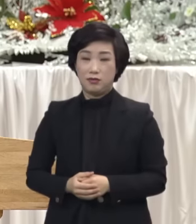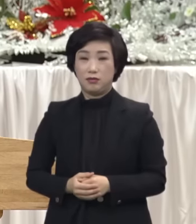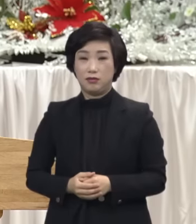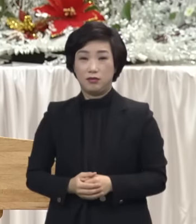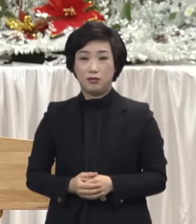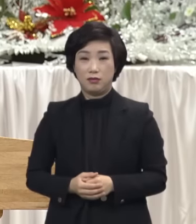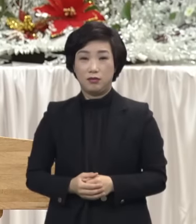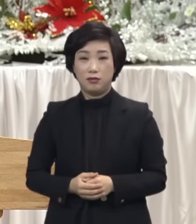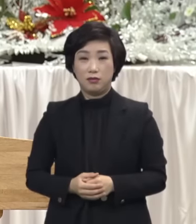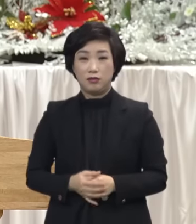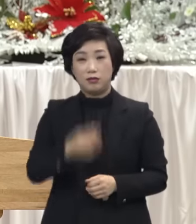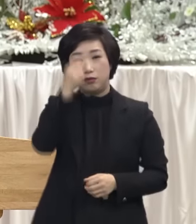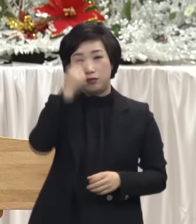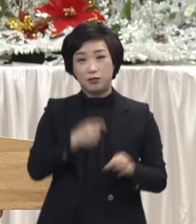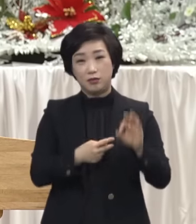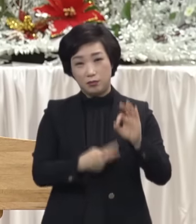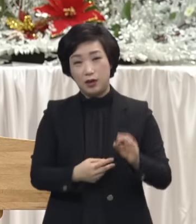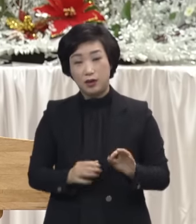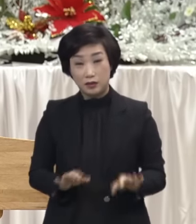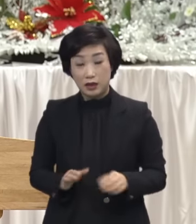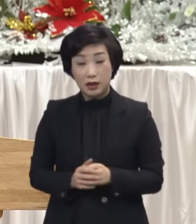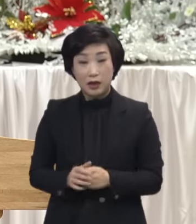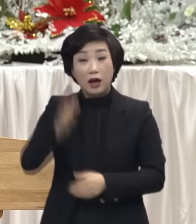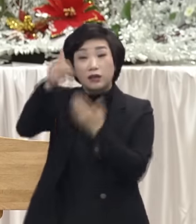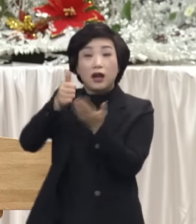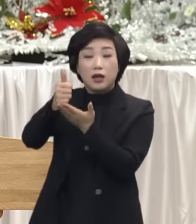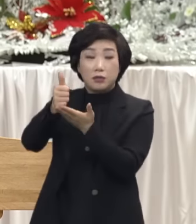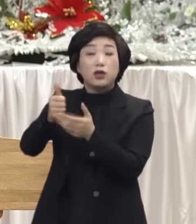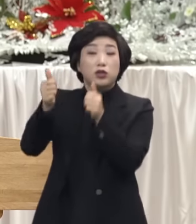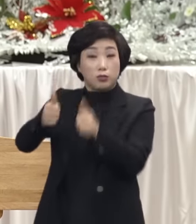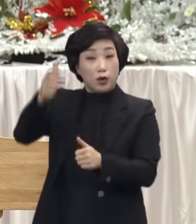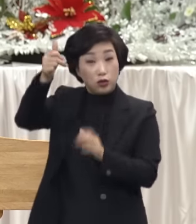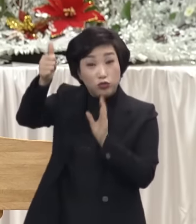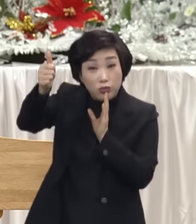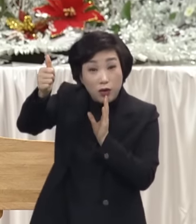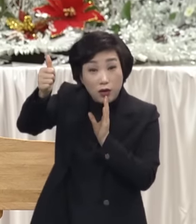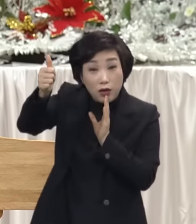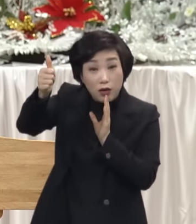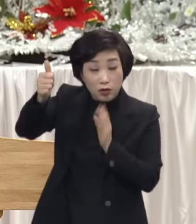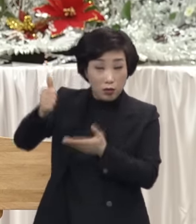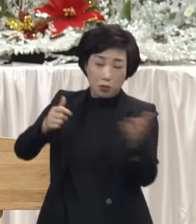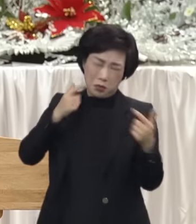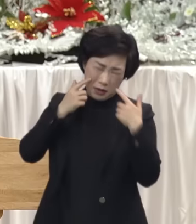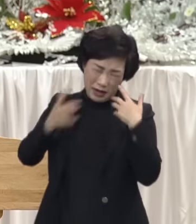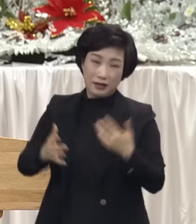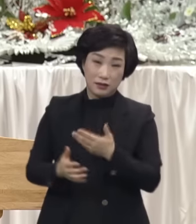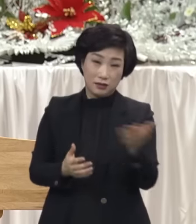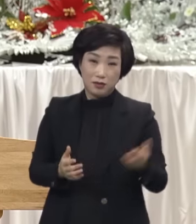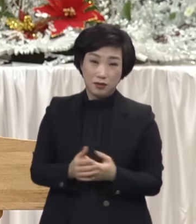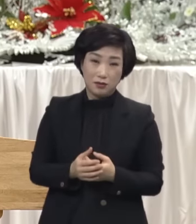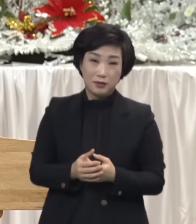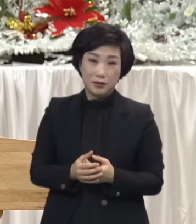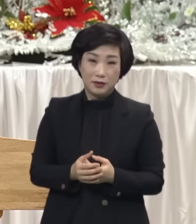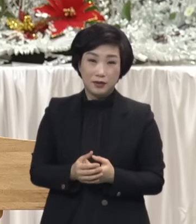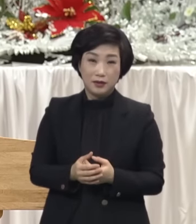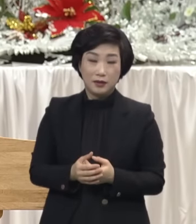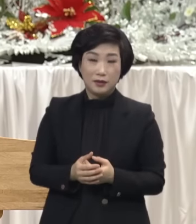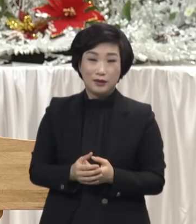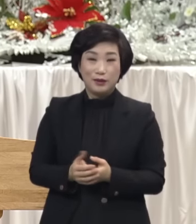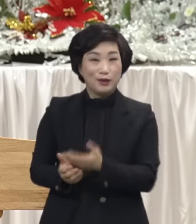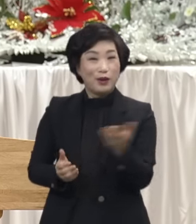하나님은 자기가 능히 심판주이기 때문에 확실하게